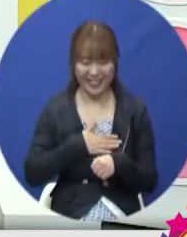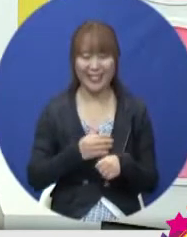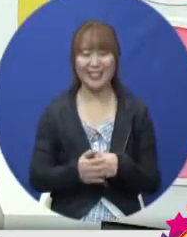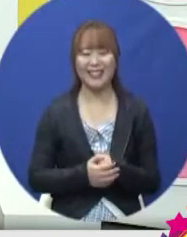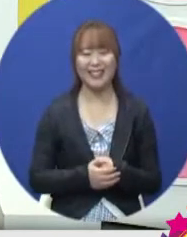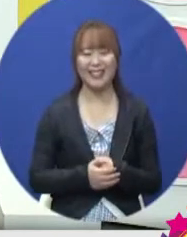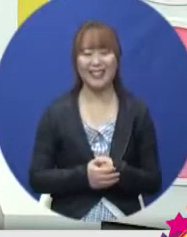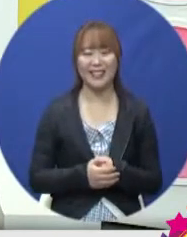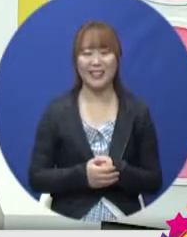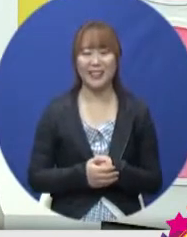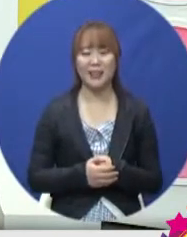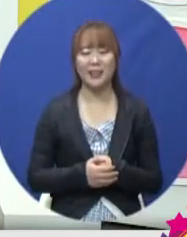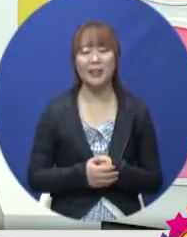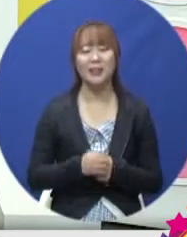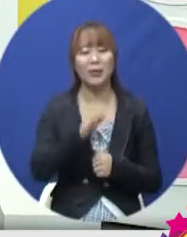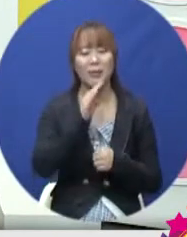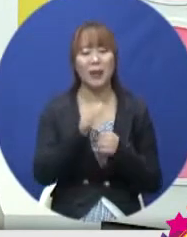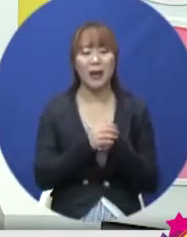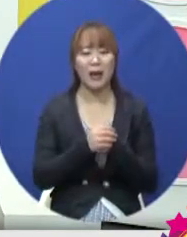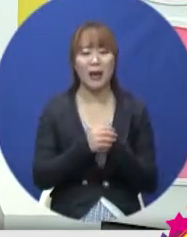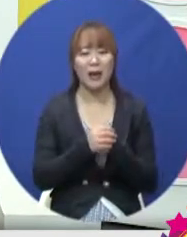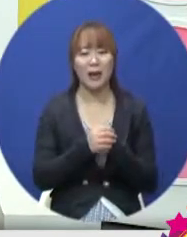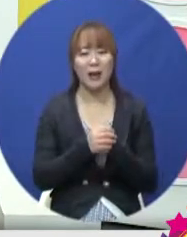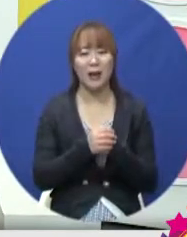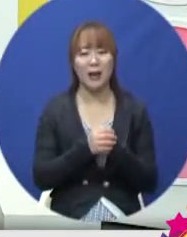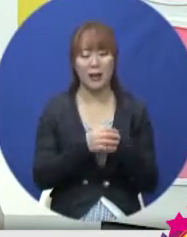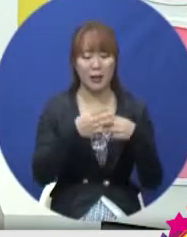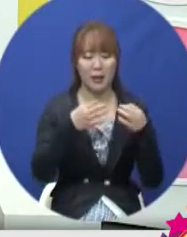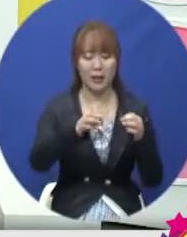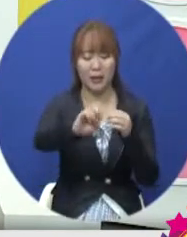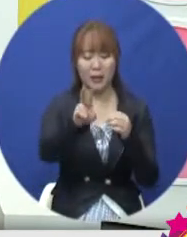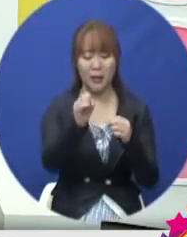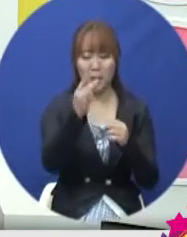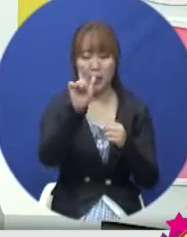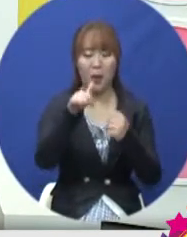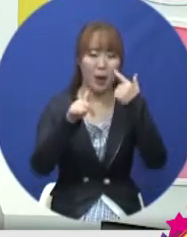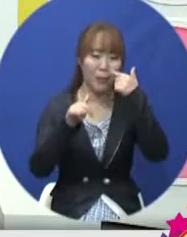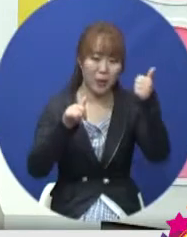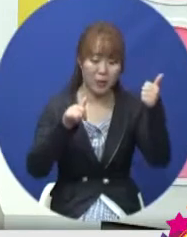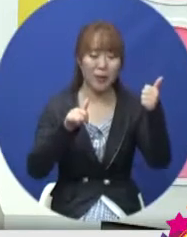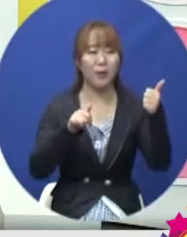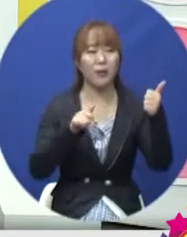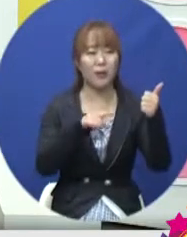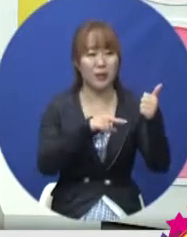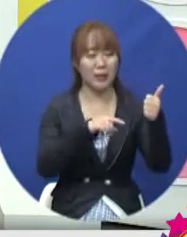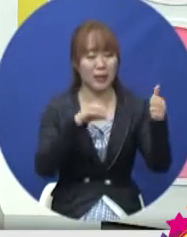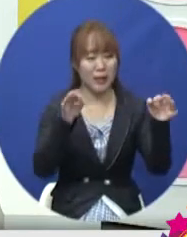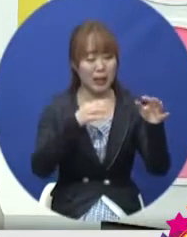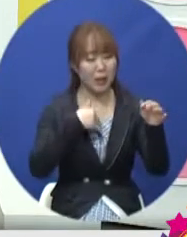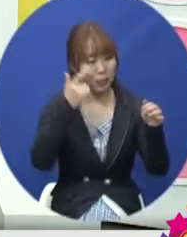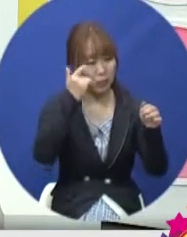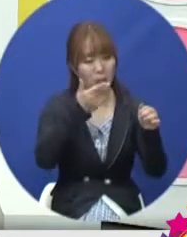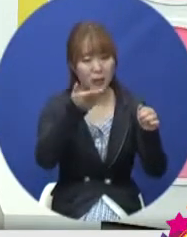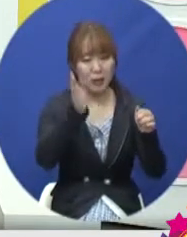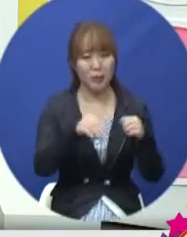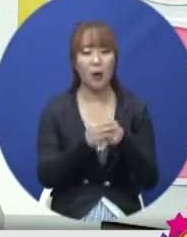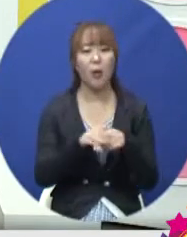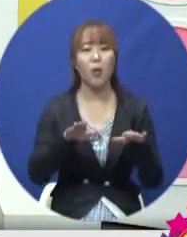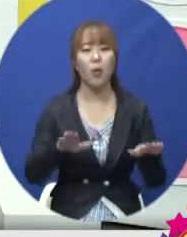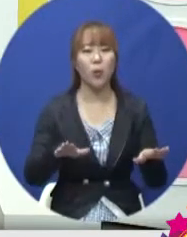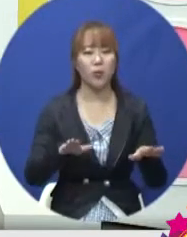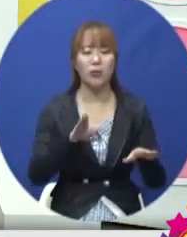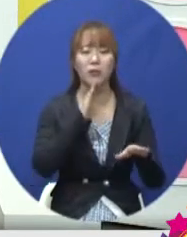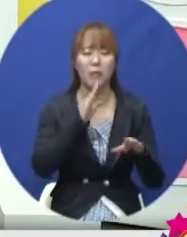이제 아니 정말 앞에 분 우리 김영복 아버님하고도 제가 잠깐 여쭤봤지만